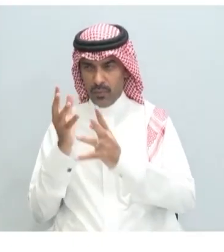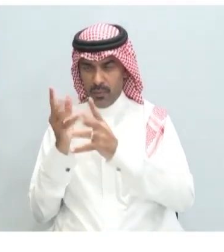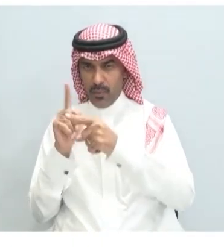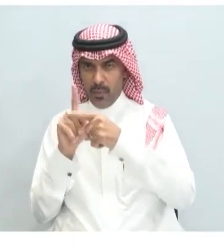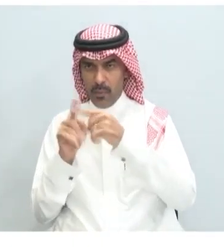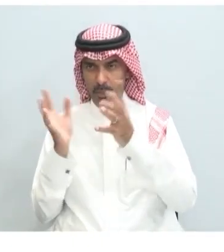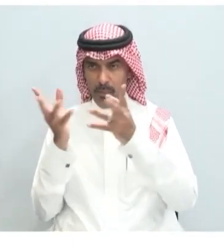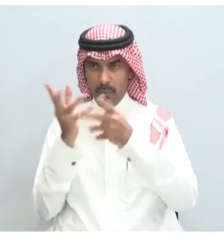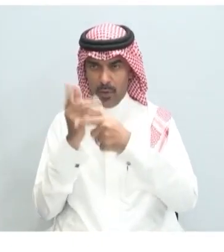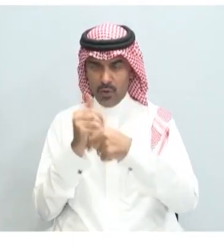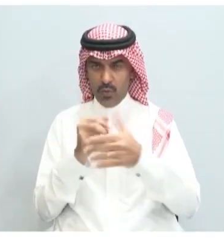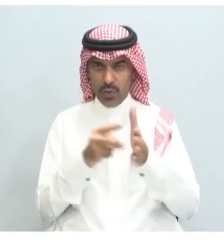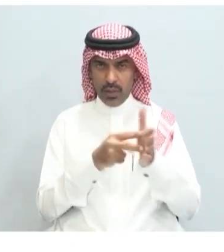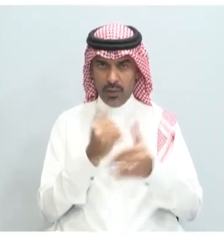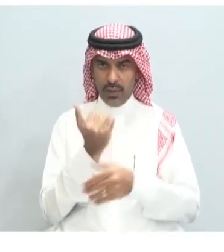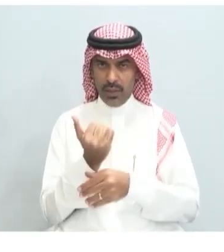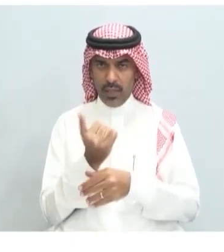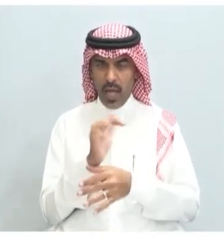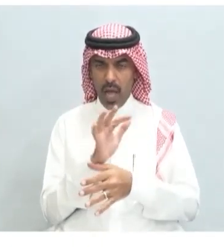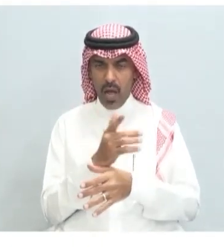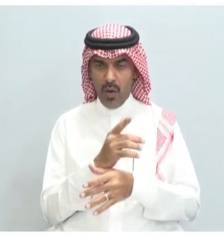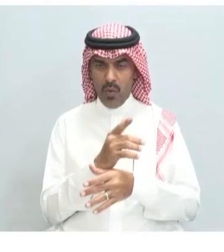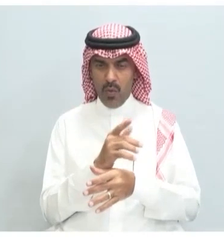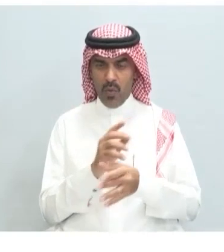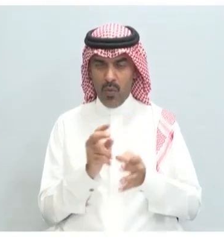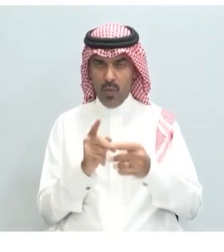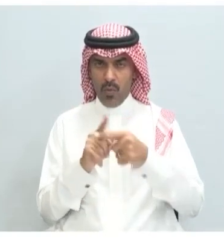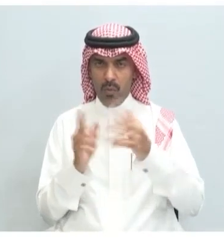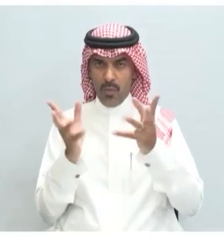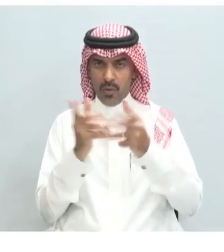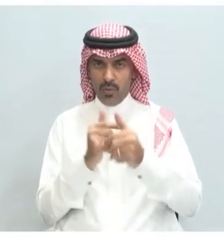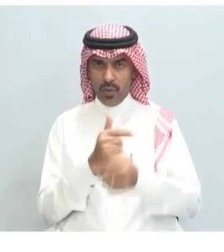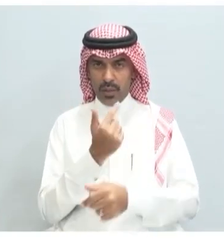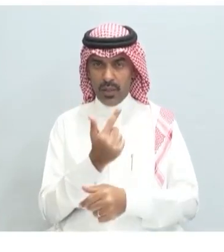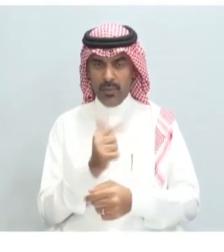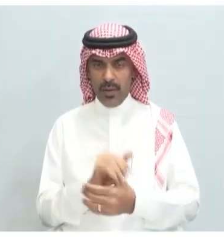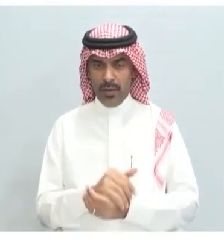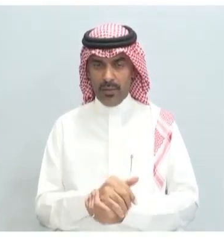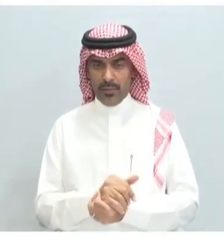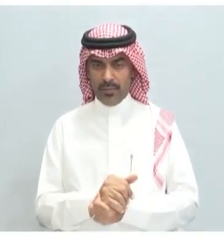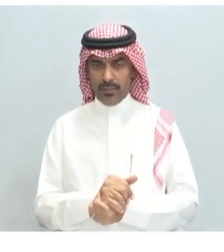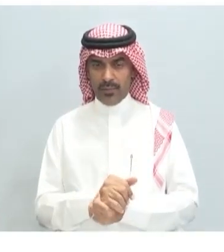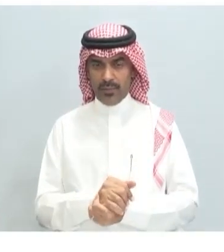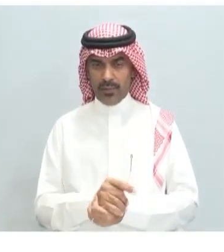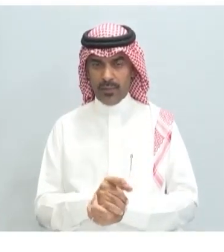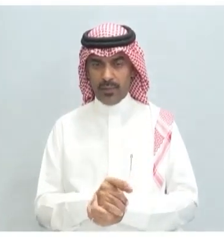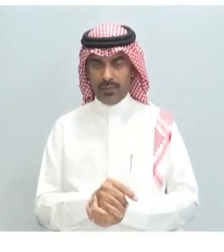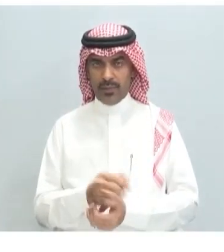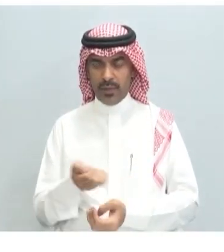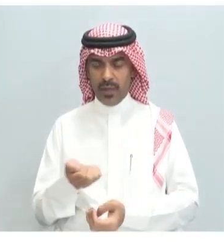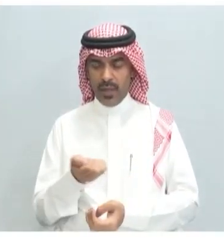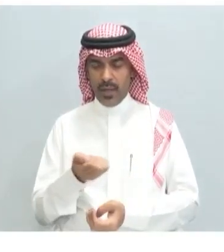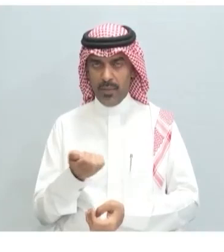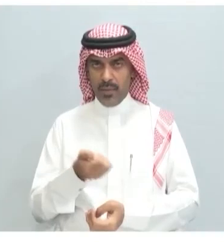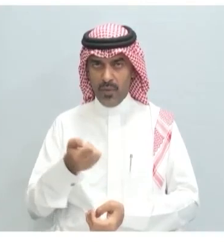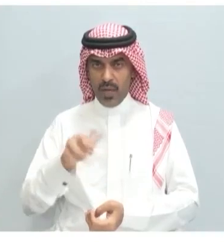هذه حادثه او المجموع سبعه عند رمي مكعبين مرقمين متمايزين مره واحده احنا لما نرمي